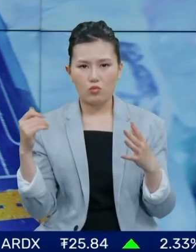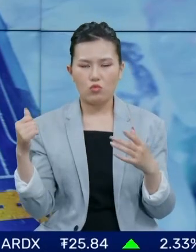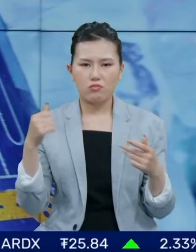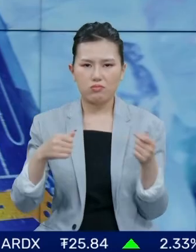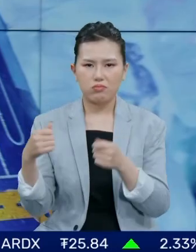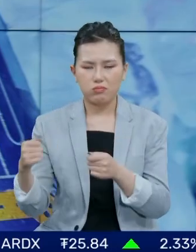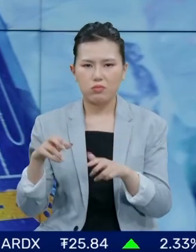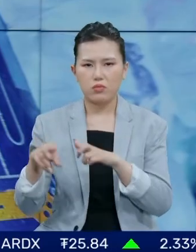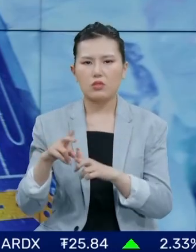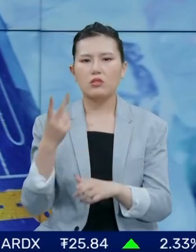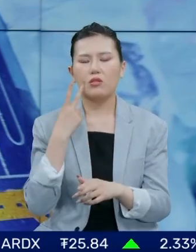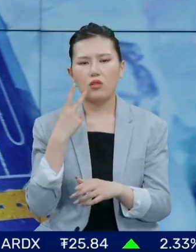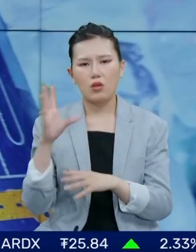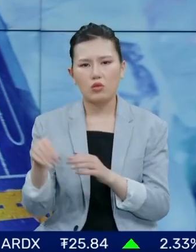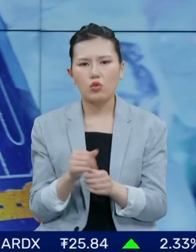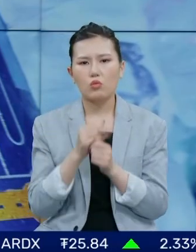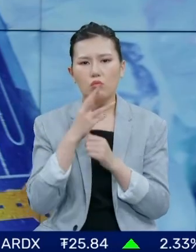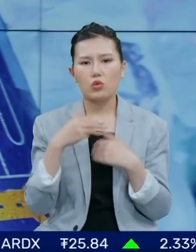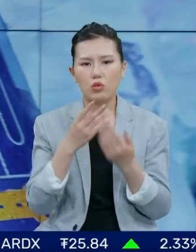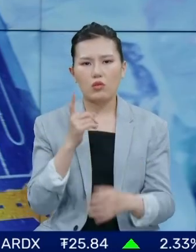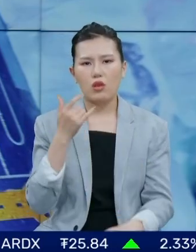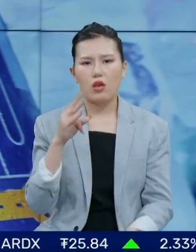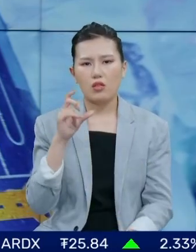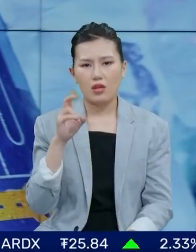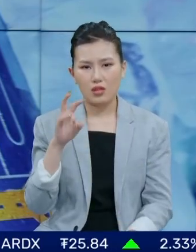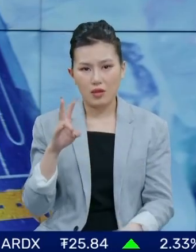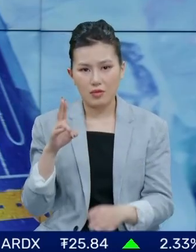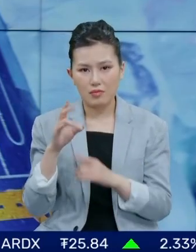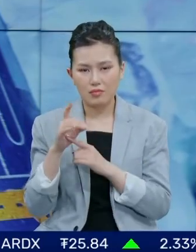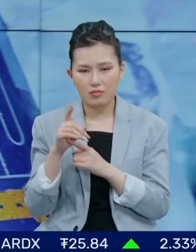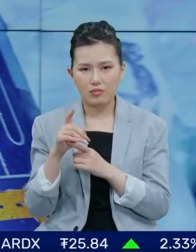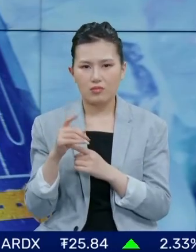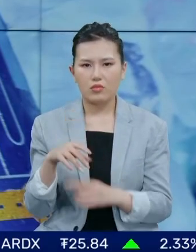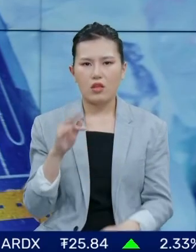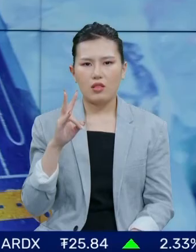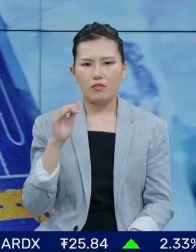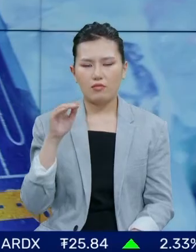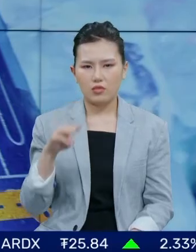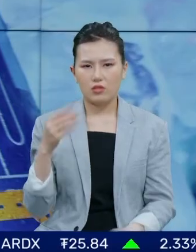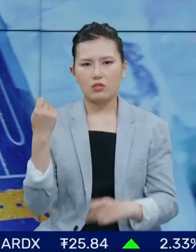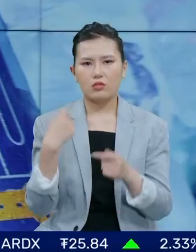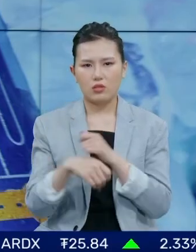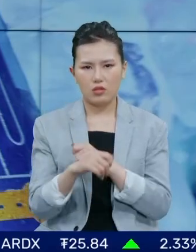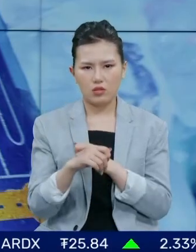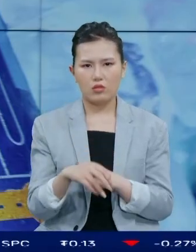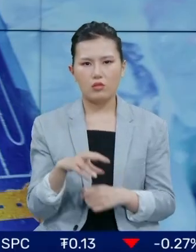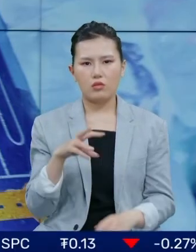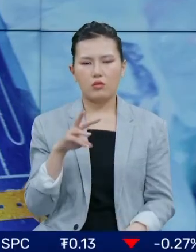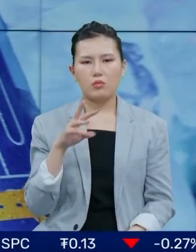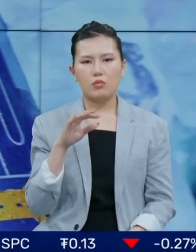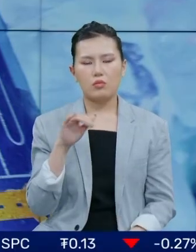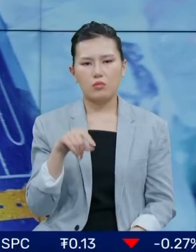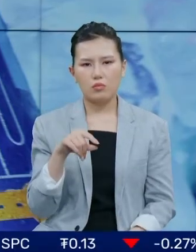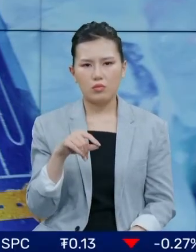бөгөөд товчхон дуртах юм бол Heineken brand өөрсдийн NFT зураглаа метаверст гаргаж үйлчлүүлэгчтэй метаверс орчинд бүтээгдэхүүнээ